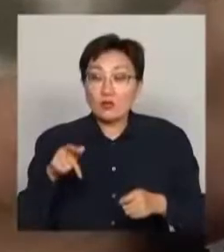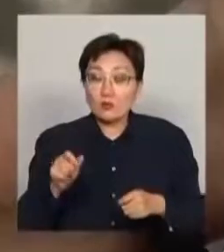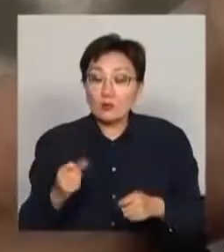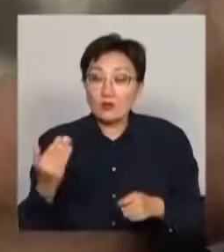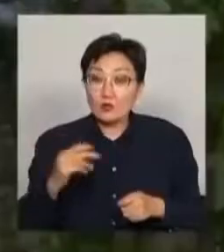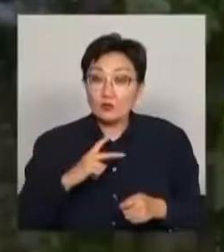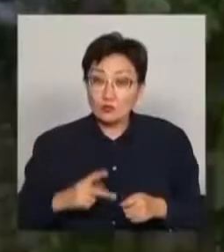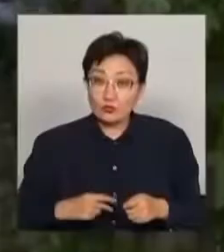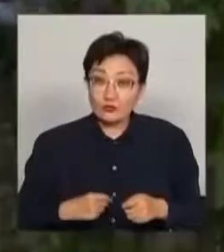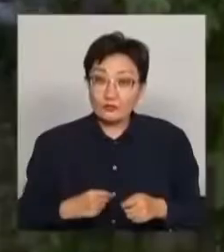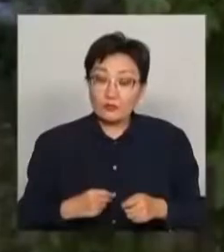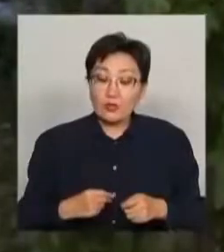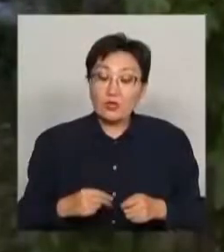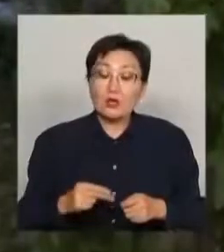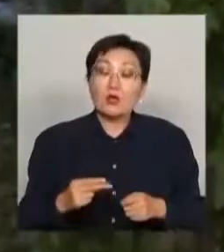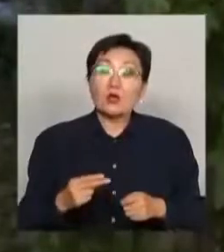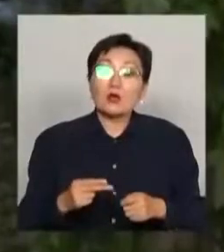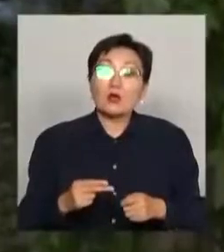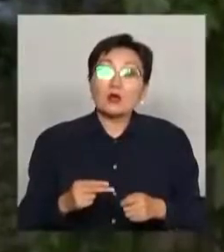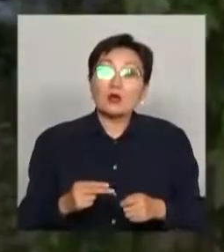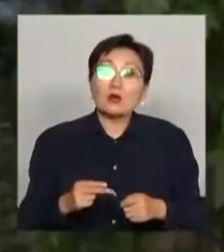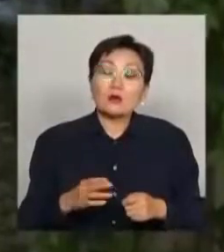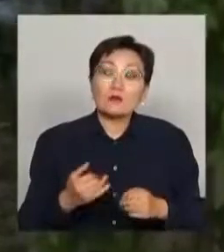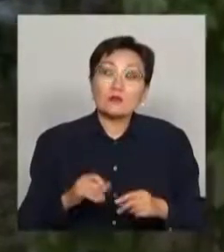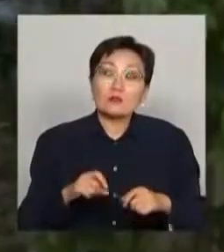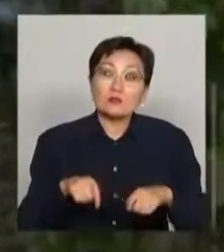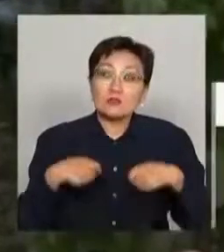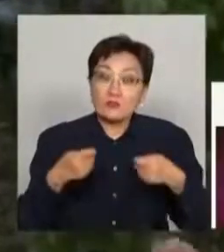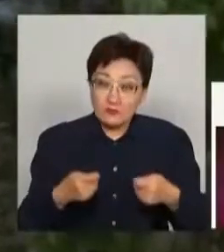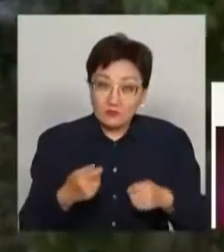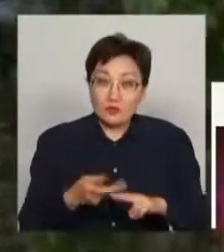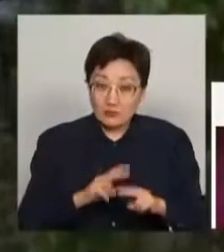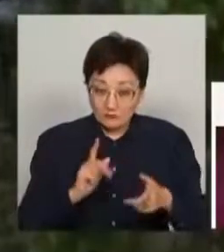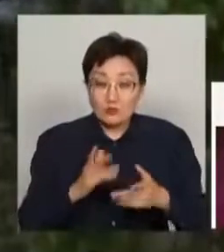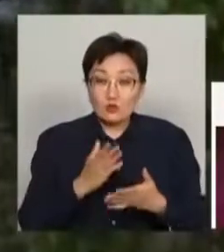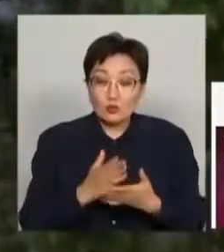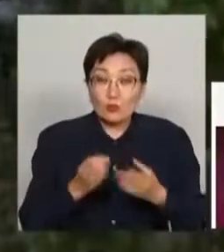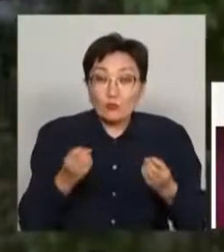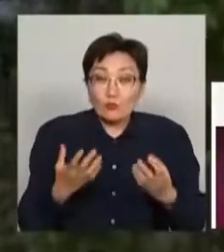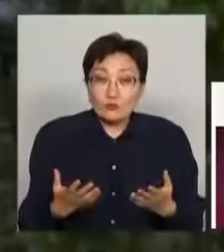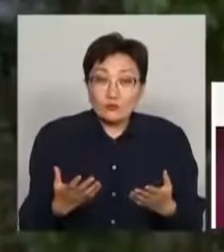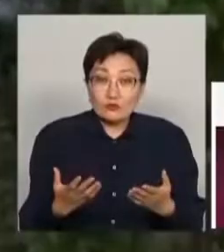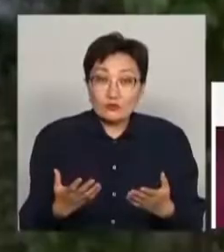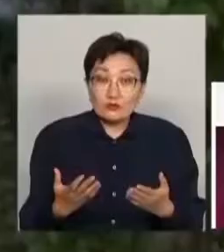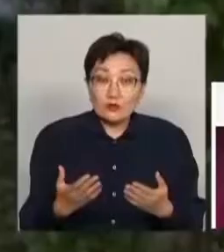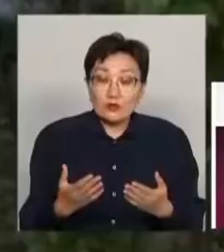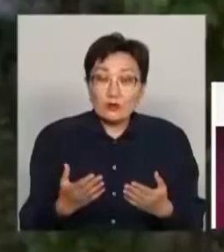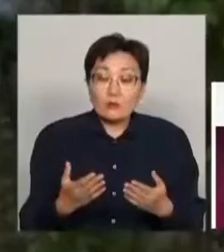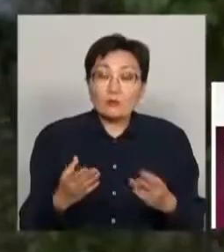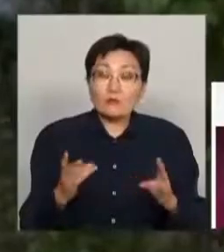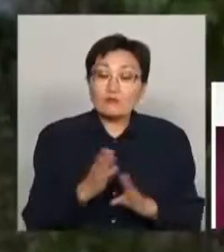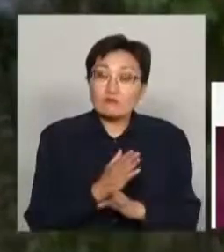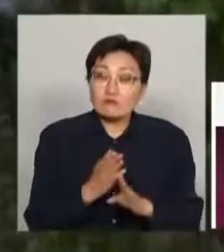самой Татьяны. Завещание действительно, оно существует просто в природе, но